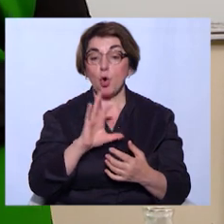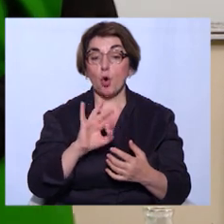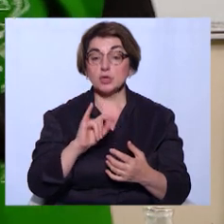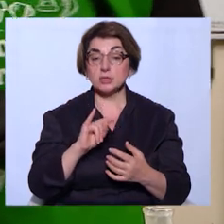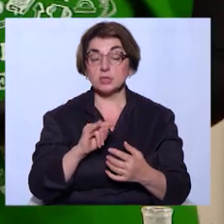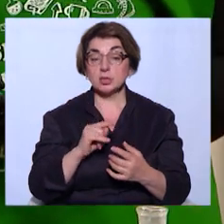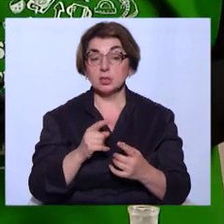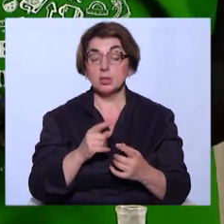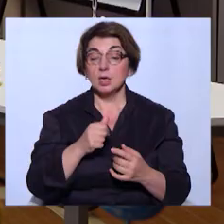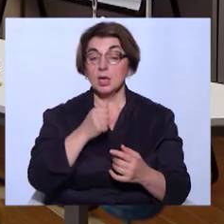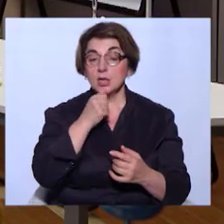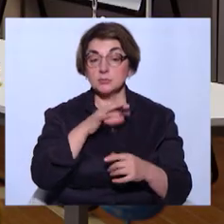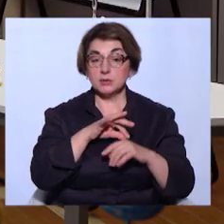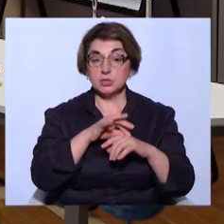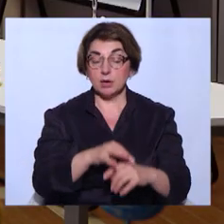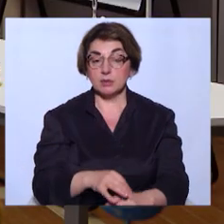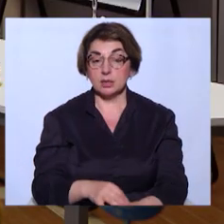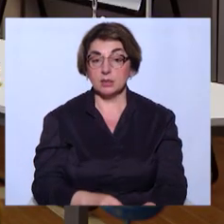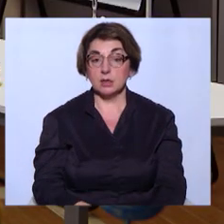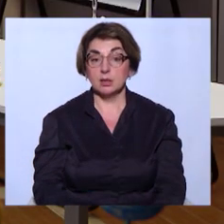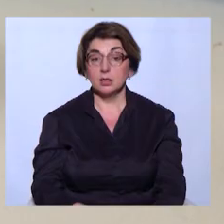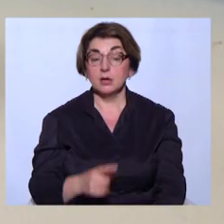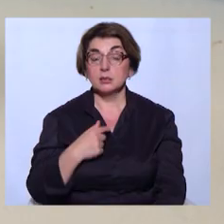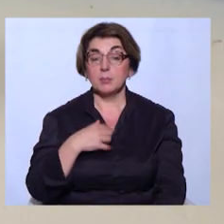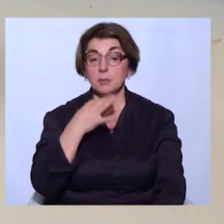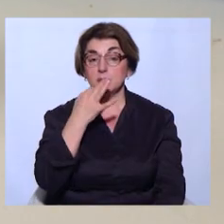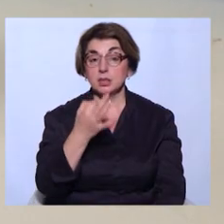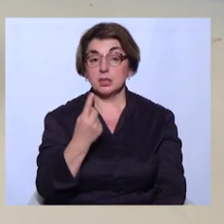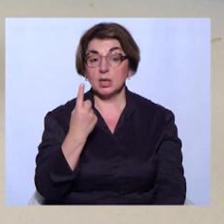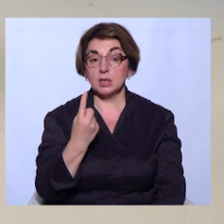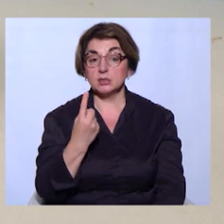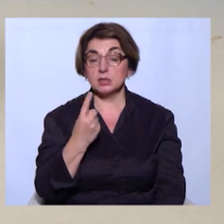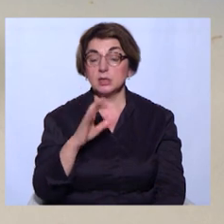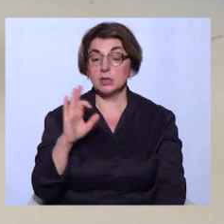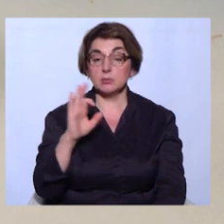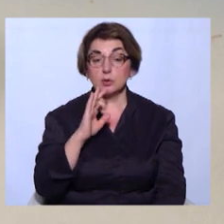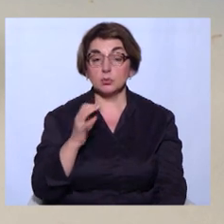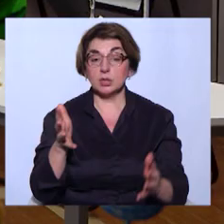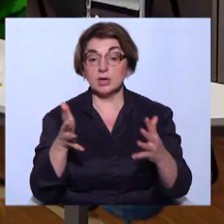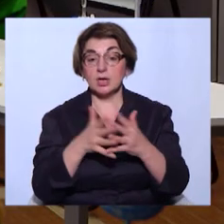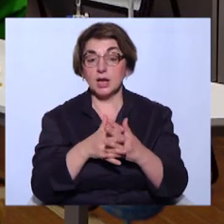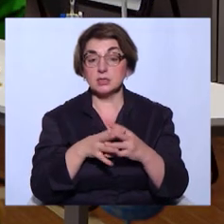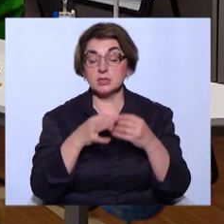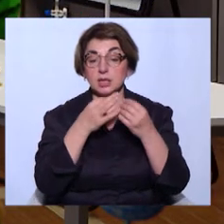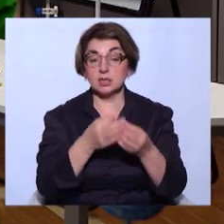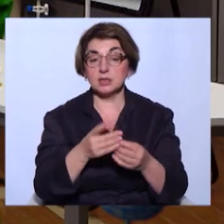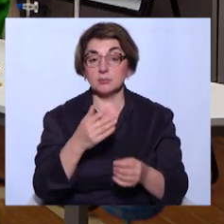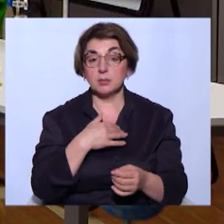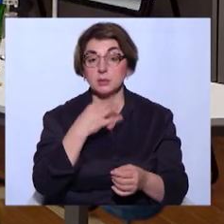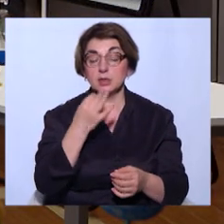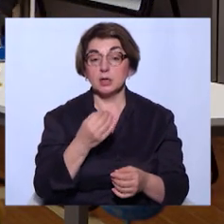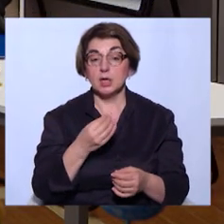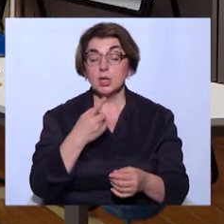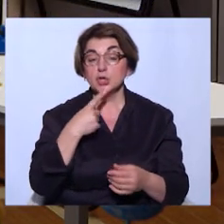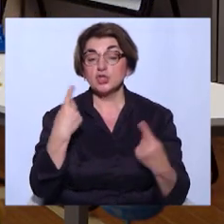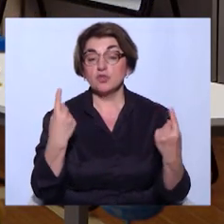როდესაც ექსპერიმენტი ჩავატარეთ. და მე მინდა კიდევ ერთი ქიმიური რეაქცია შემოგთავაზოთ. მე მინდა, რომ სუფრის